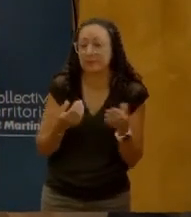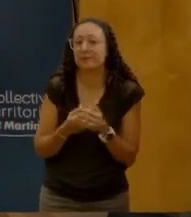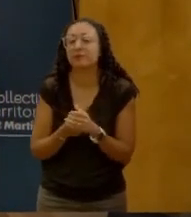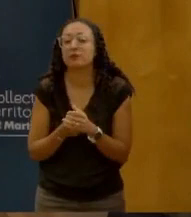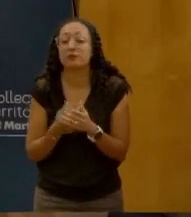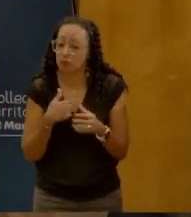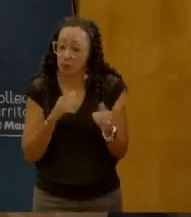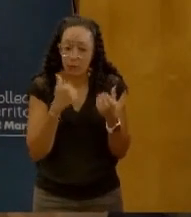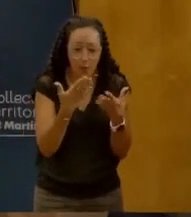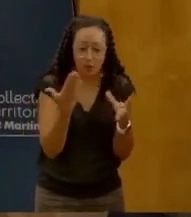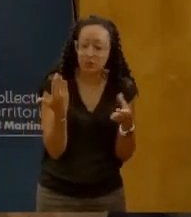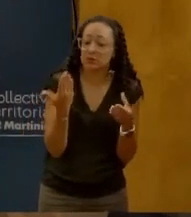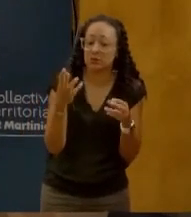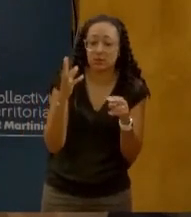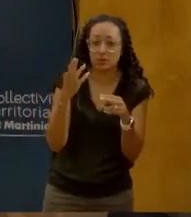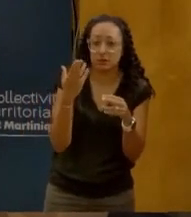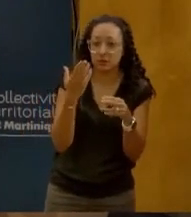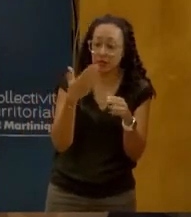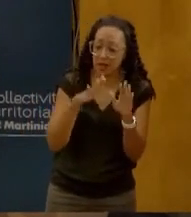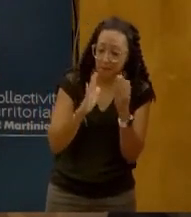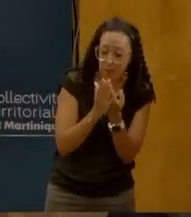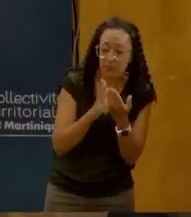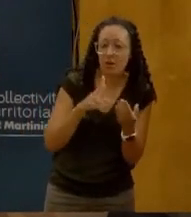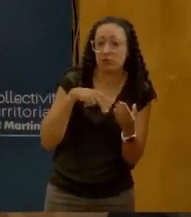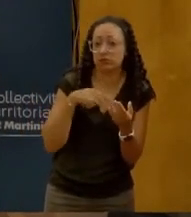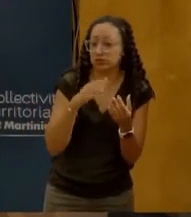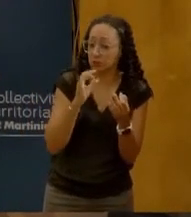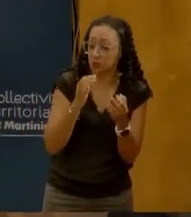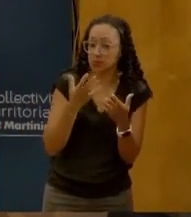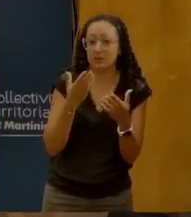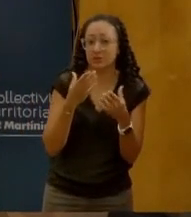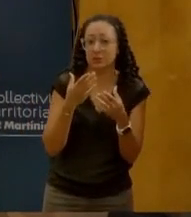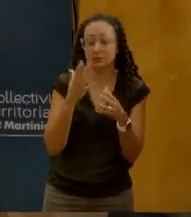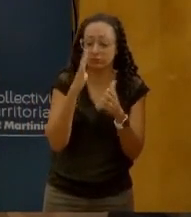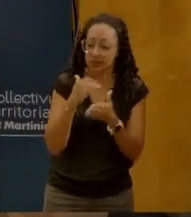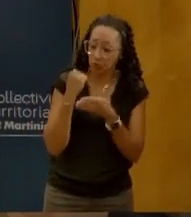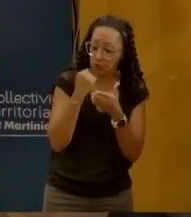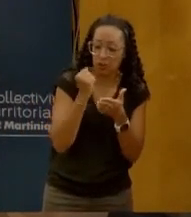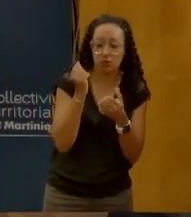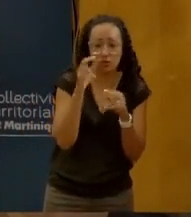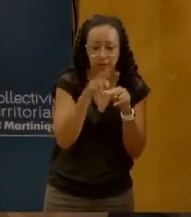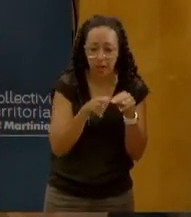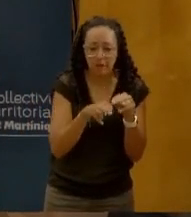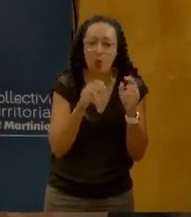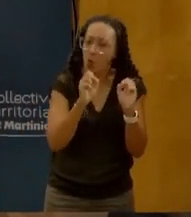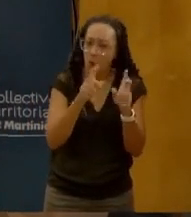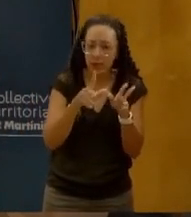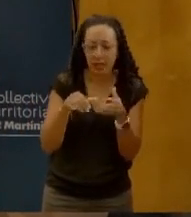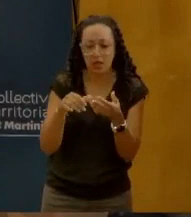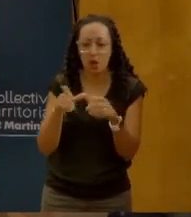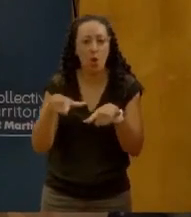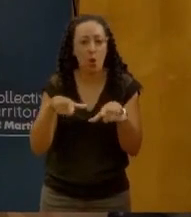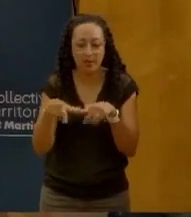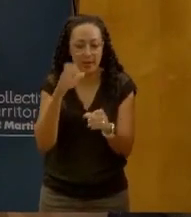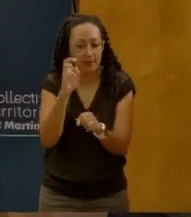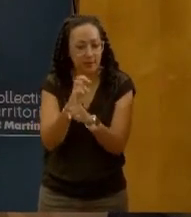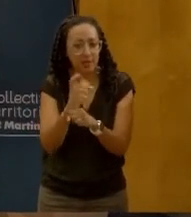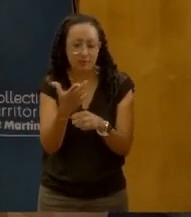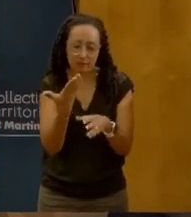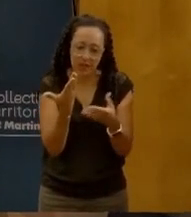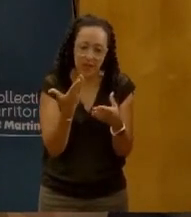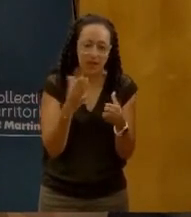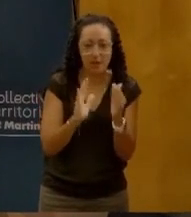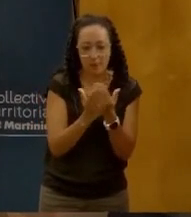prise en compte des travaux d'investissement par la collectivité et à la rigueur qu'on maintienne le loyer, mais au moins que l'amendement précise